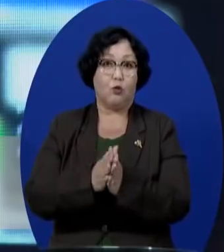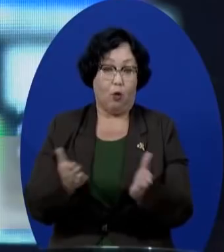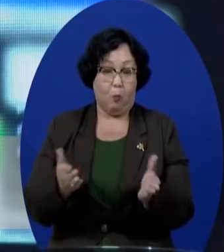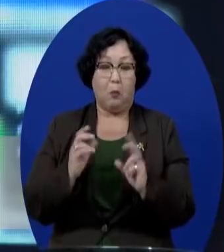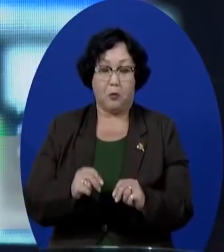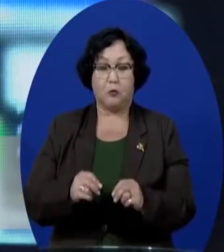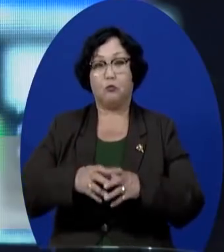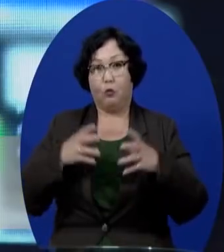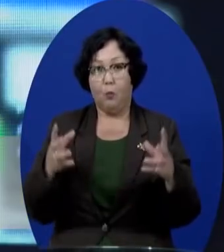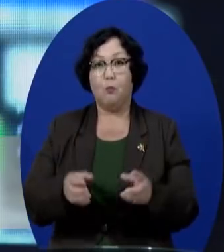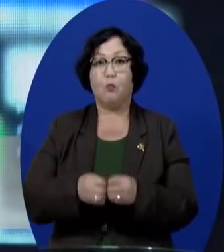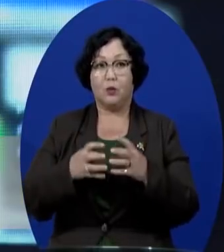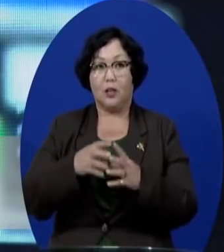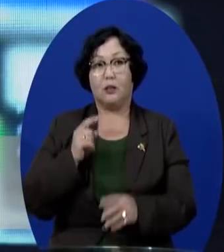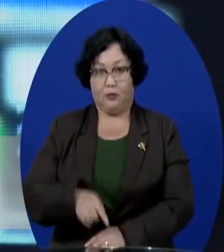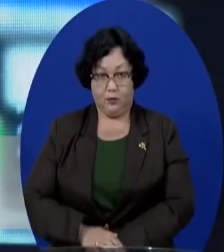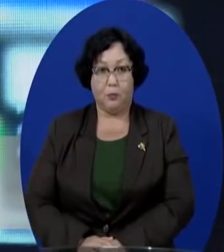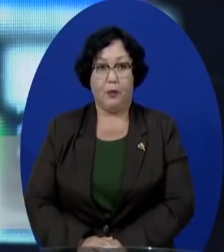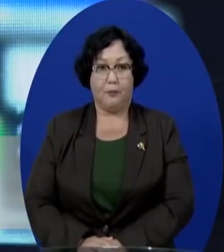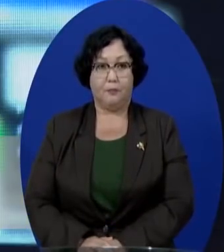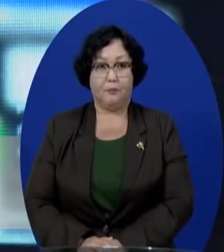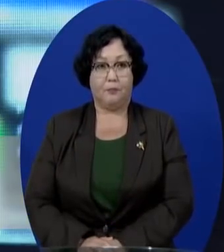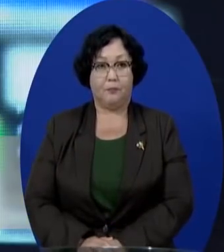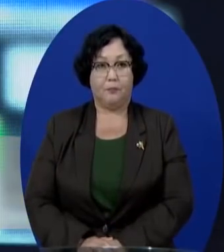үйс томоохон бүтээл юм байна.